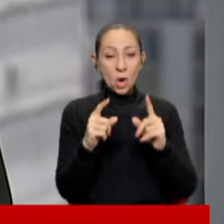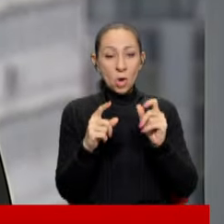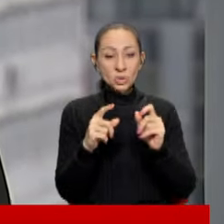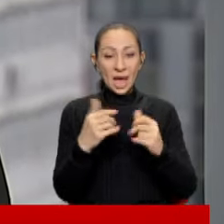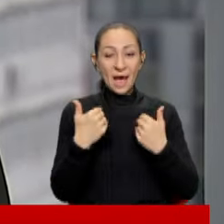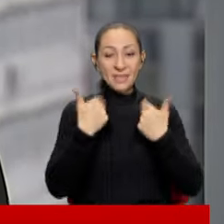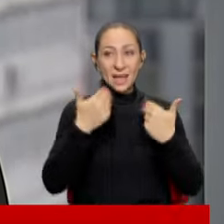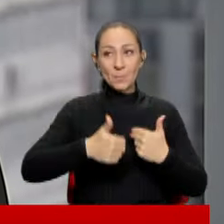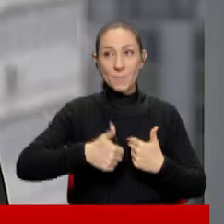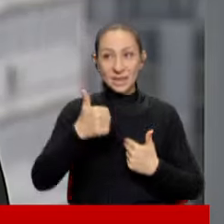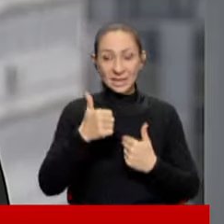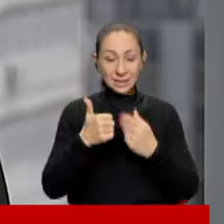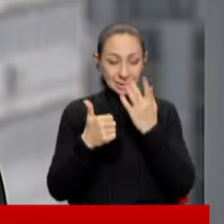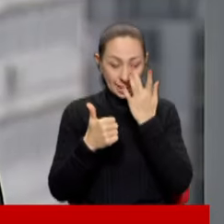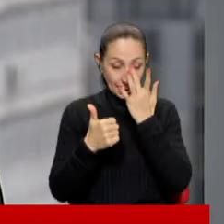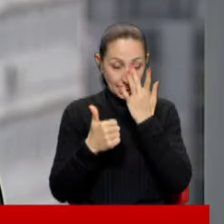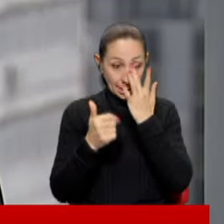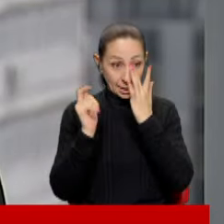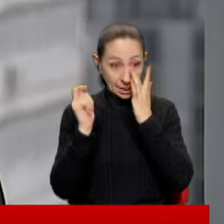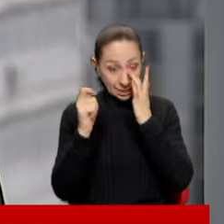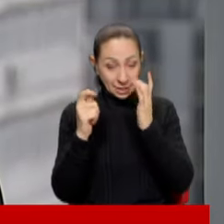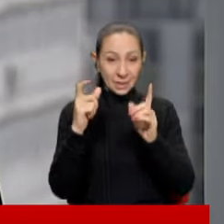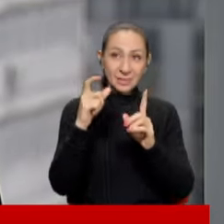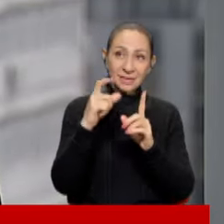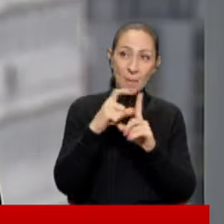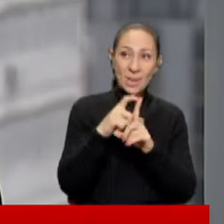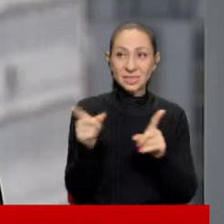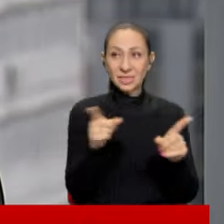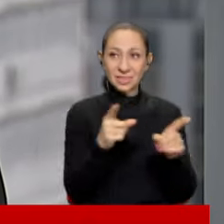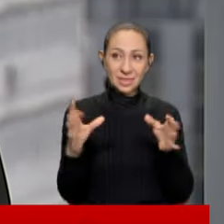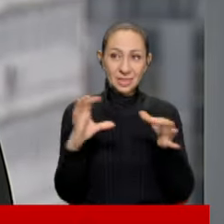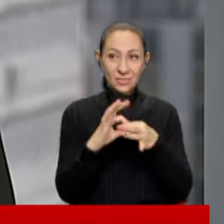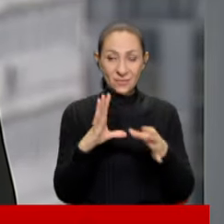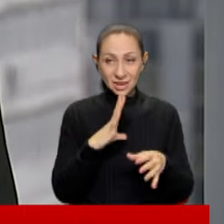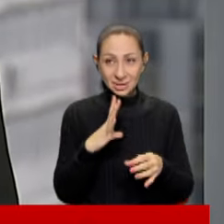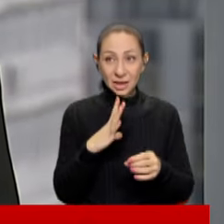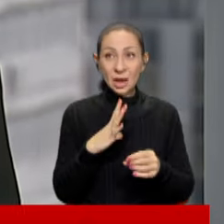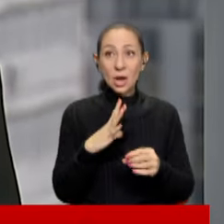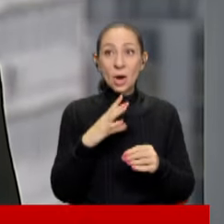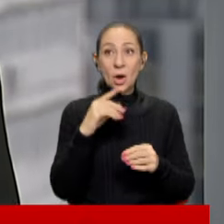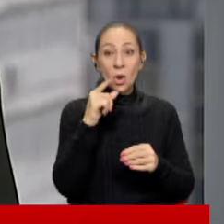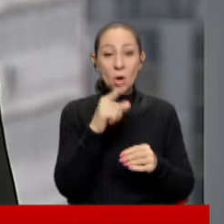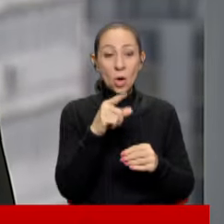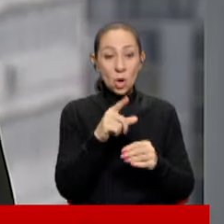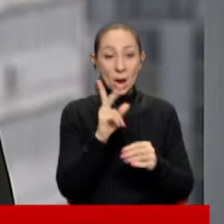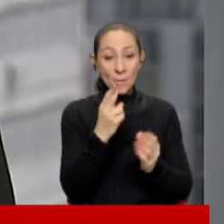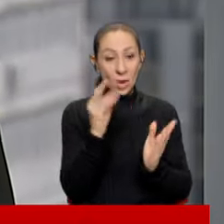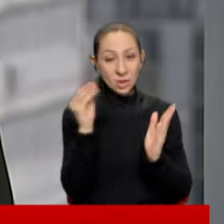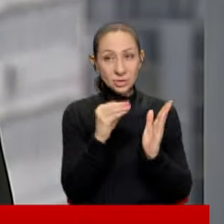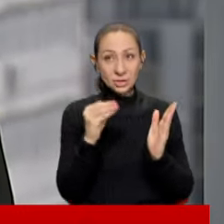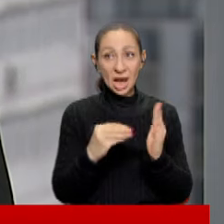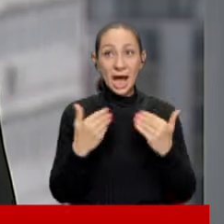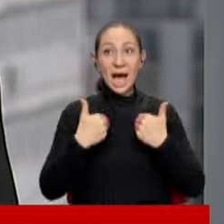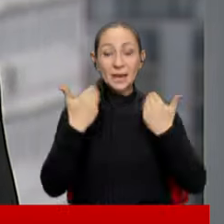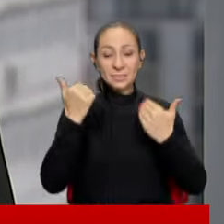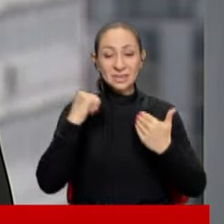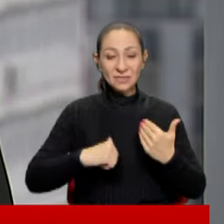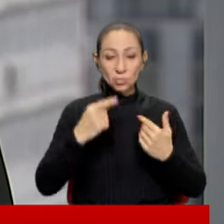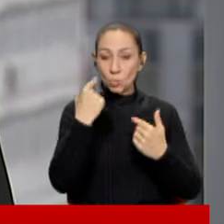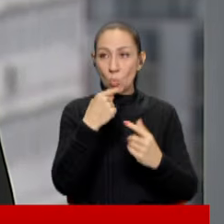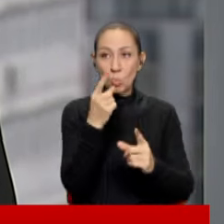Adalet Bakanı ile de kayınpeder damat ilişkisi vardı. Ve ombudsman raporuna da yansıyacak şekilde hakimlik